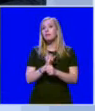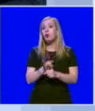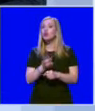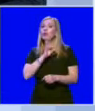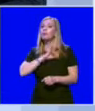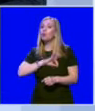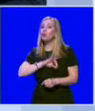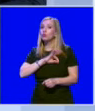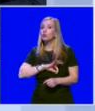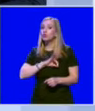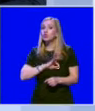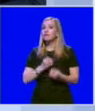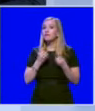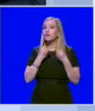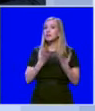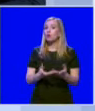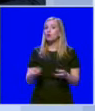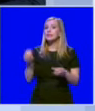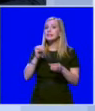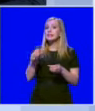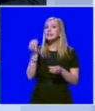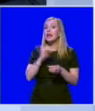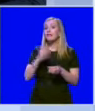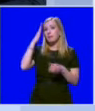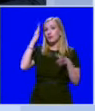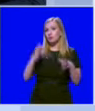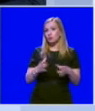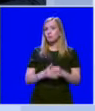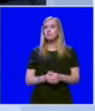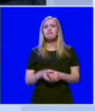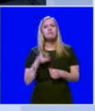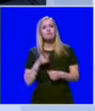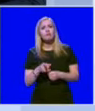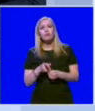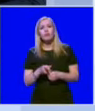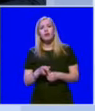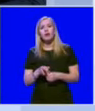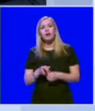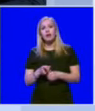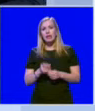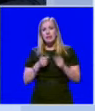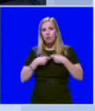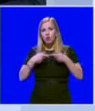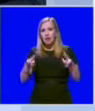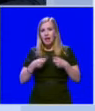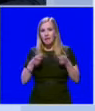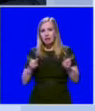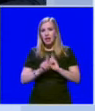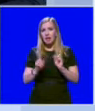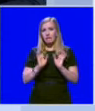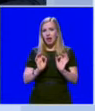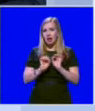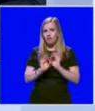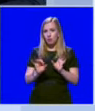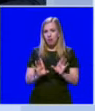да получи възможност да състави правителство. Обаче уличи ли ви президента в разпространение на невярна информация? Не. И веднага ви